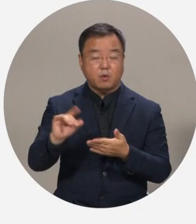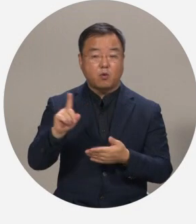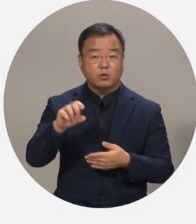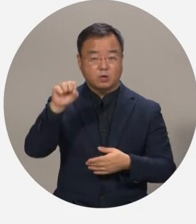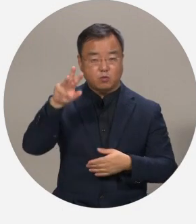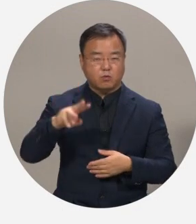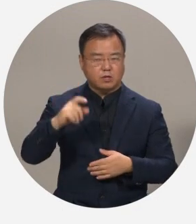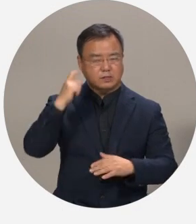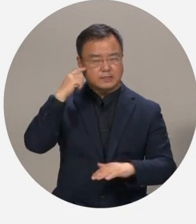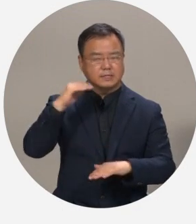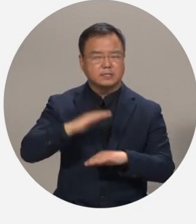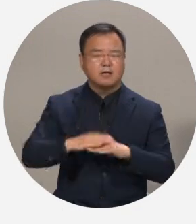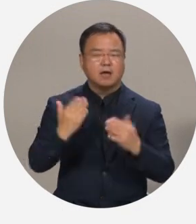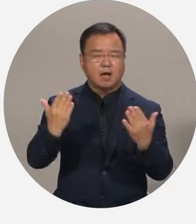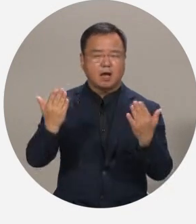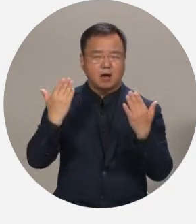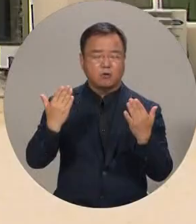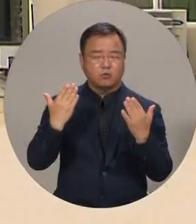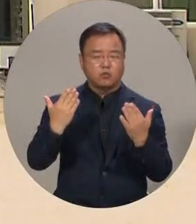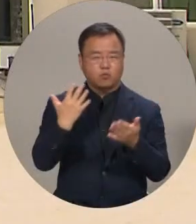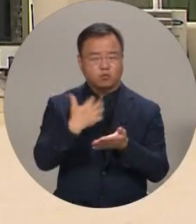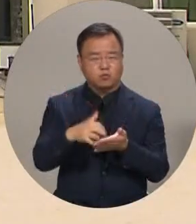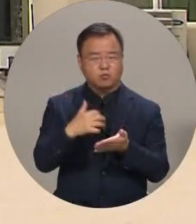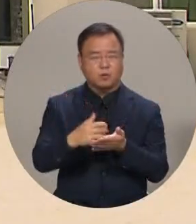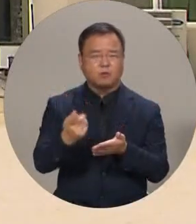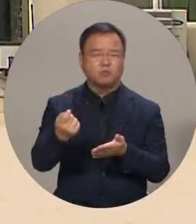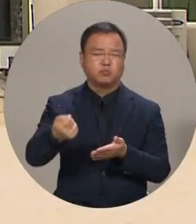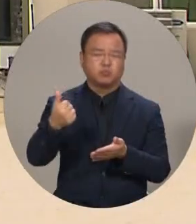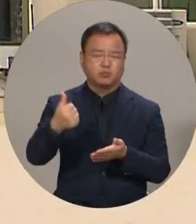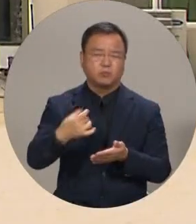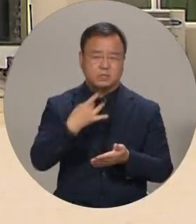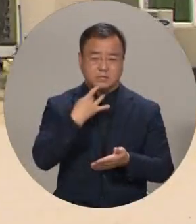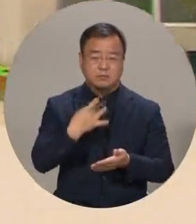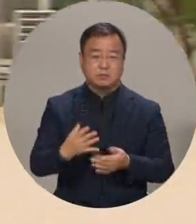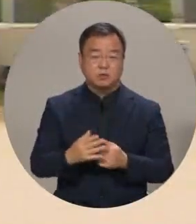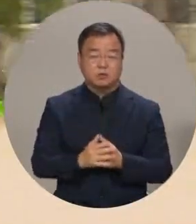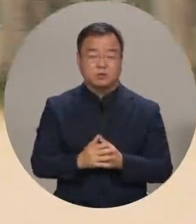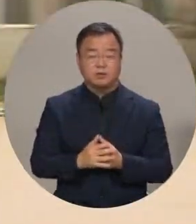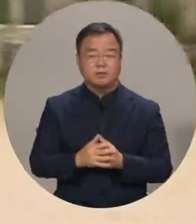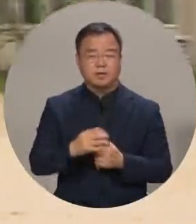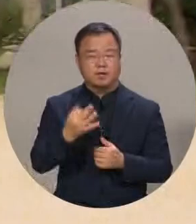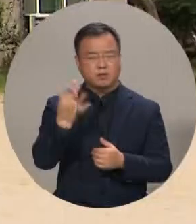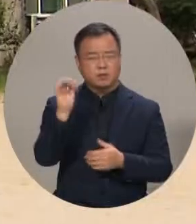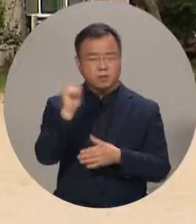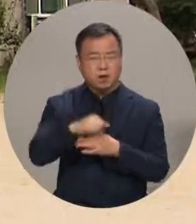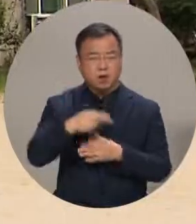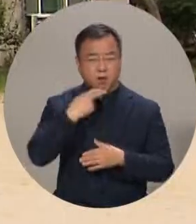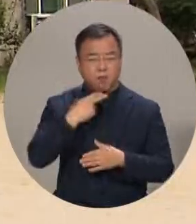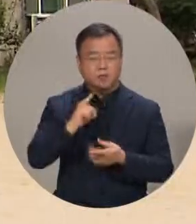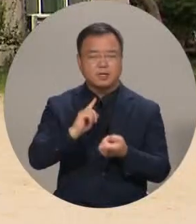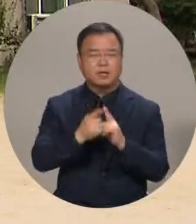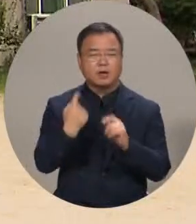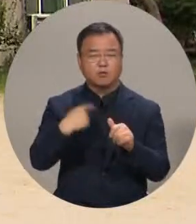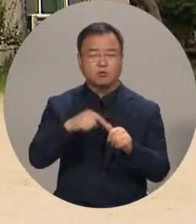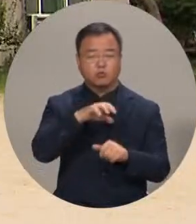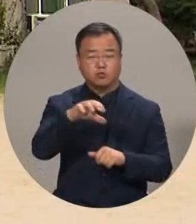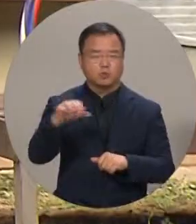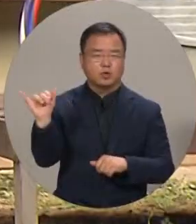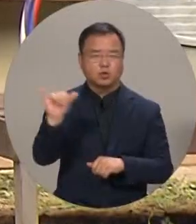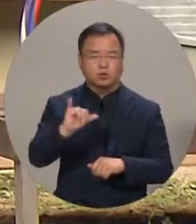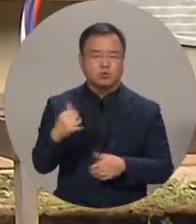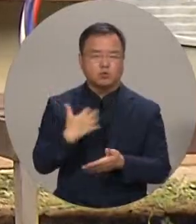지혜학교 등 극소수에 불과합니다 미인가 시설을 포함한 대한 교육 기관은 전국의 600 곳에 달하는 것으로